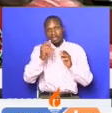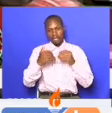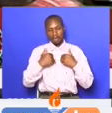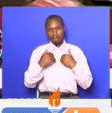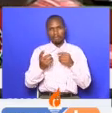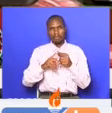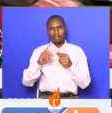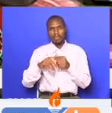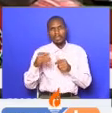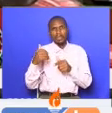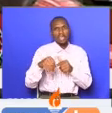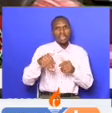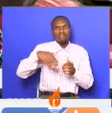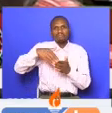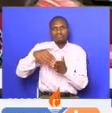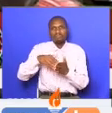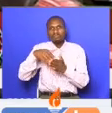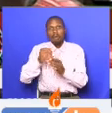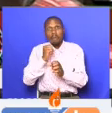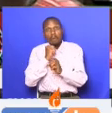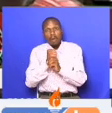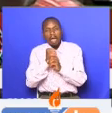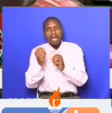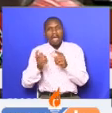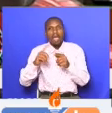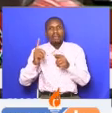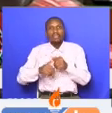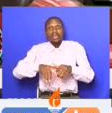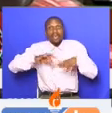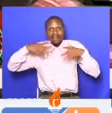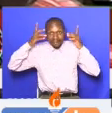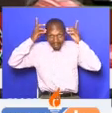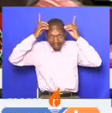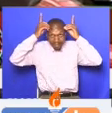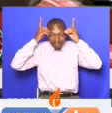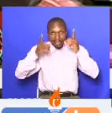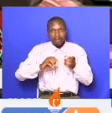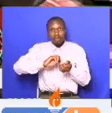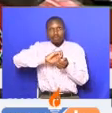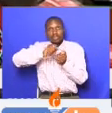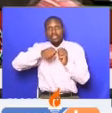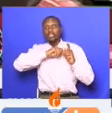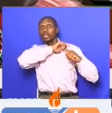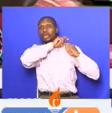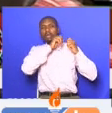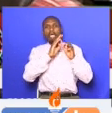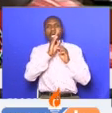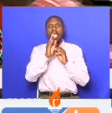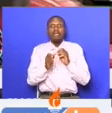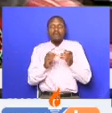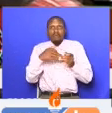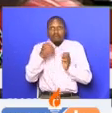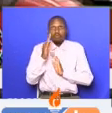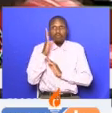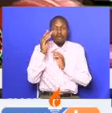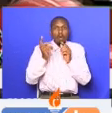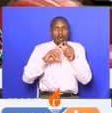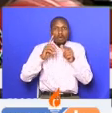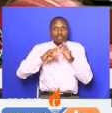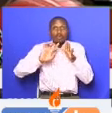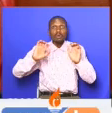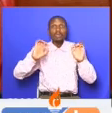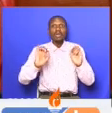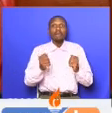Any reckless thug can decide to change the course of history if, God forbid, anything were to happen to our